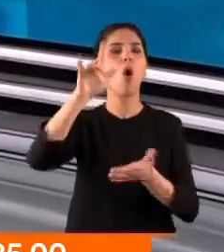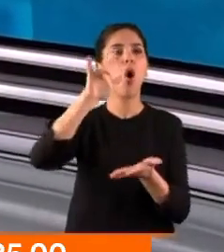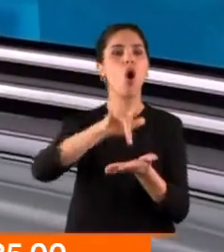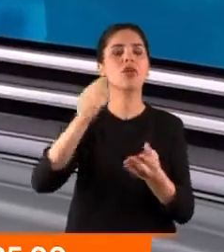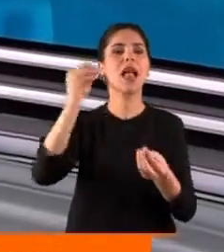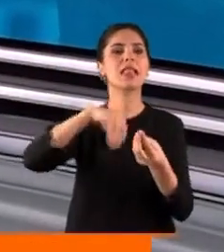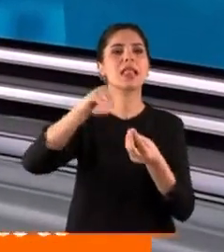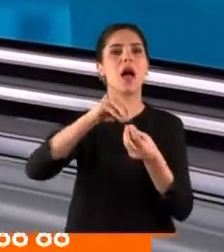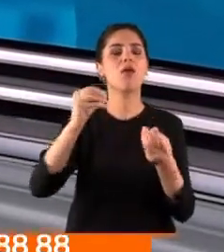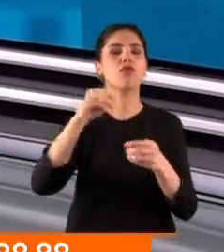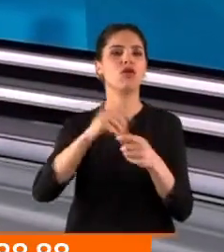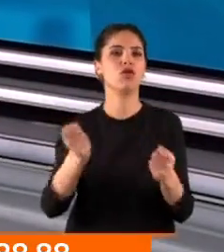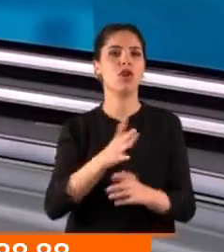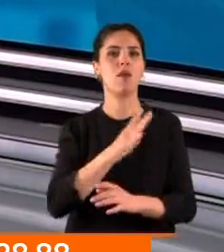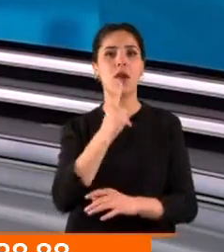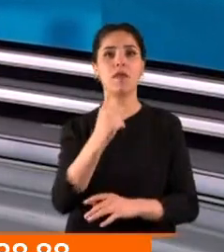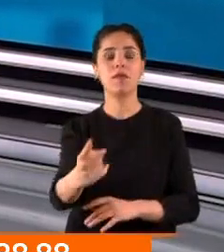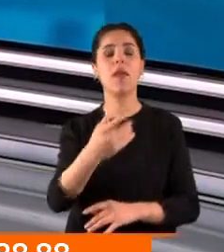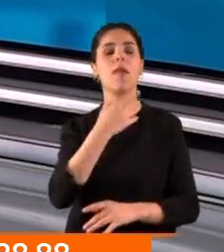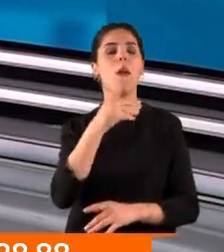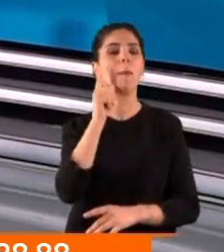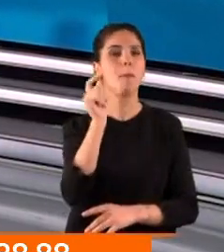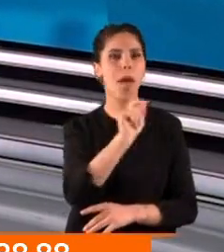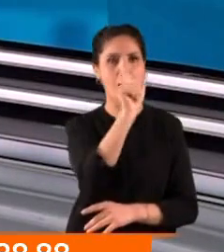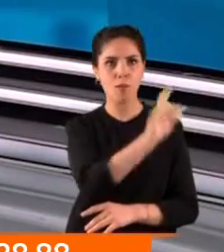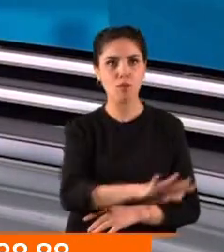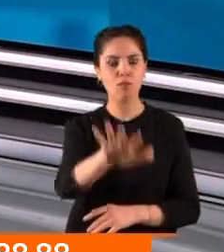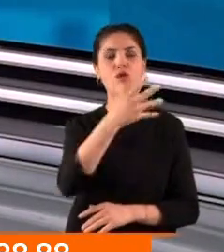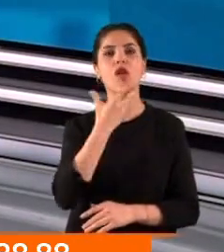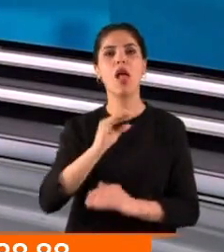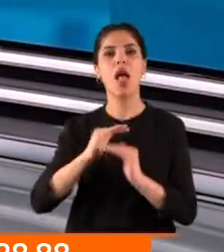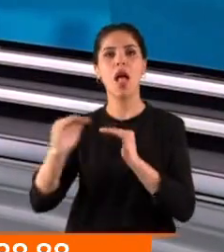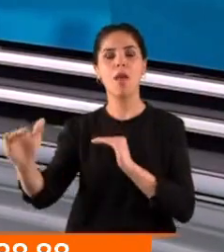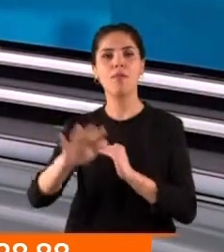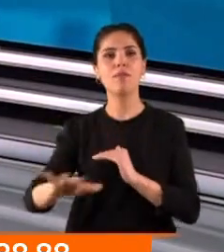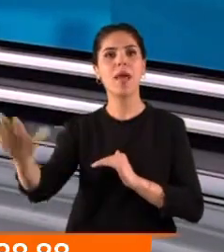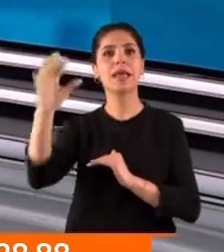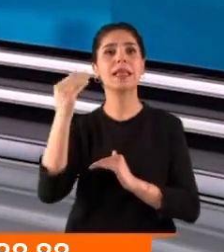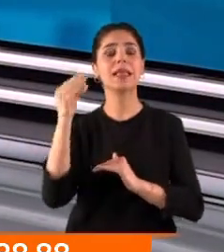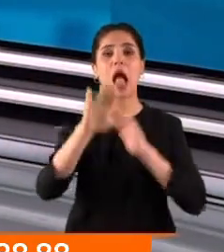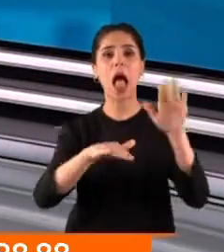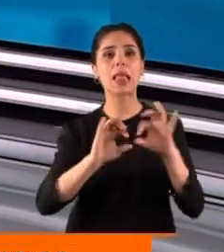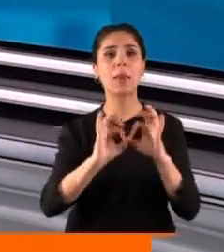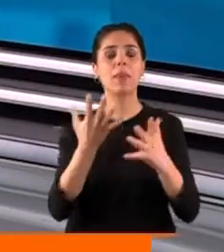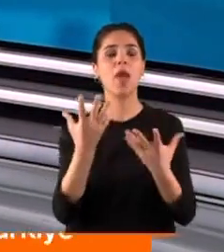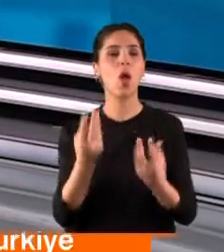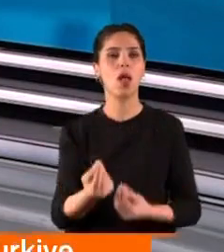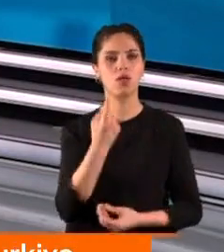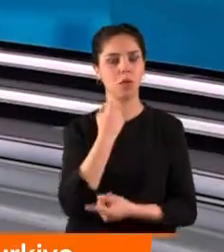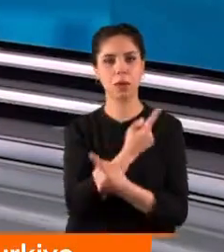belirtti. Ayrıca memur ve emeklilerle emeklilikte yaşa takılanlar için de bakın hangi adımlar atılacak.